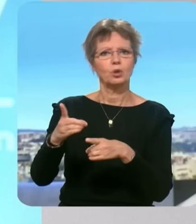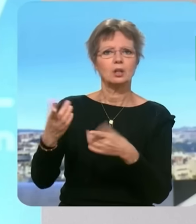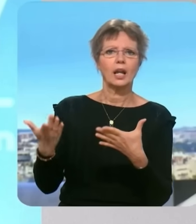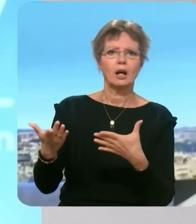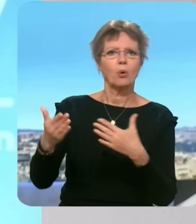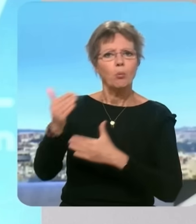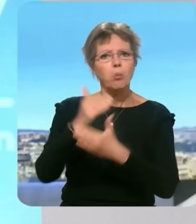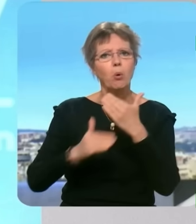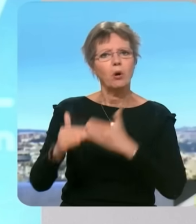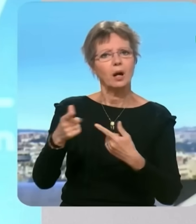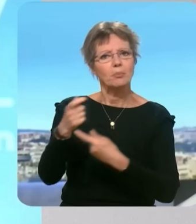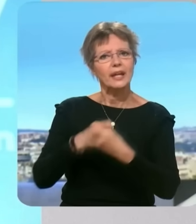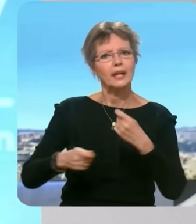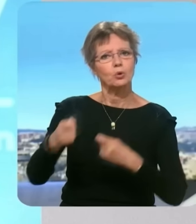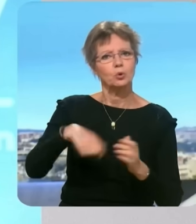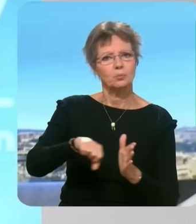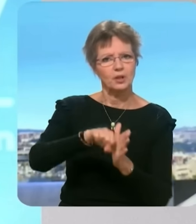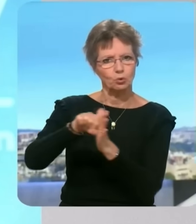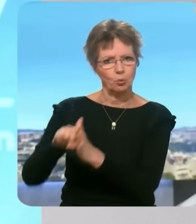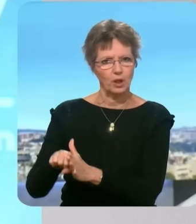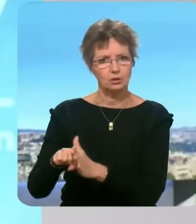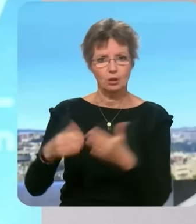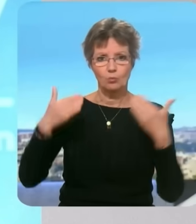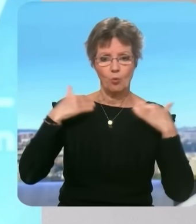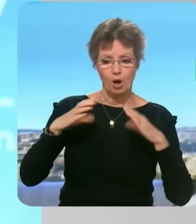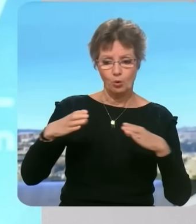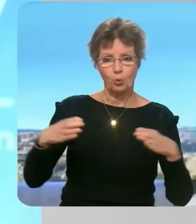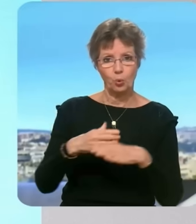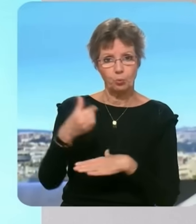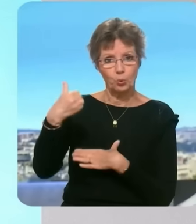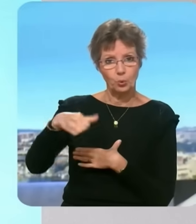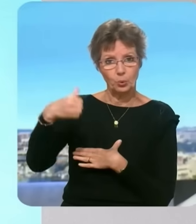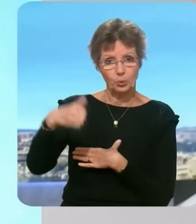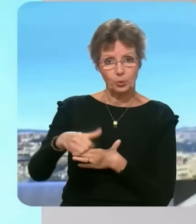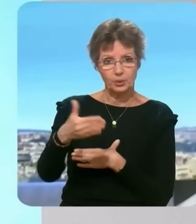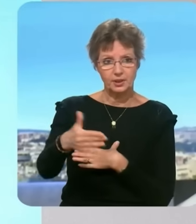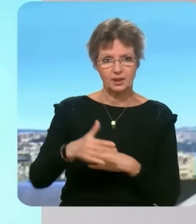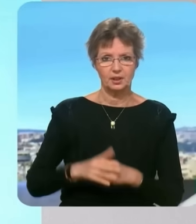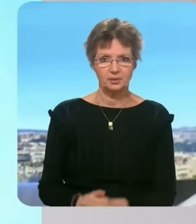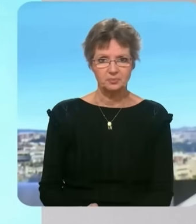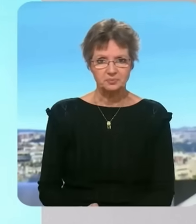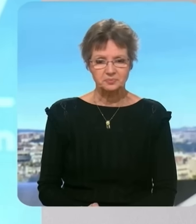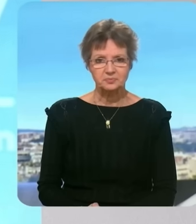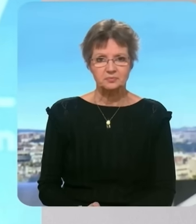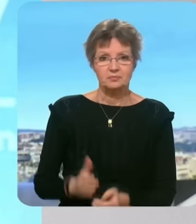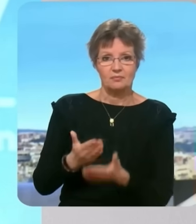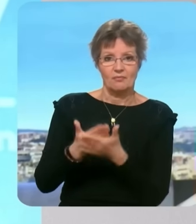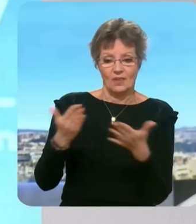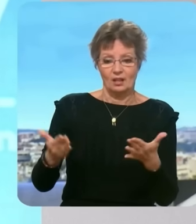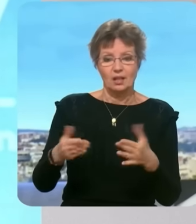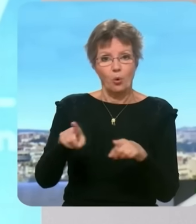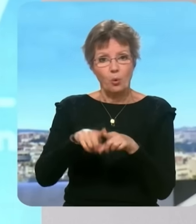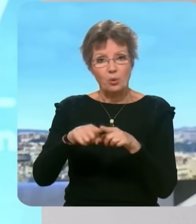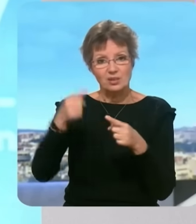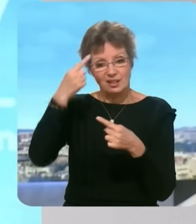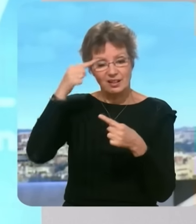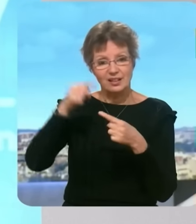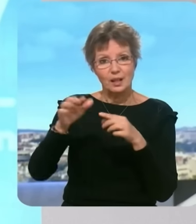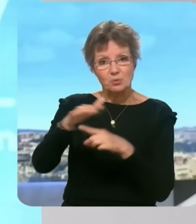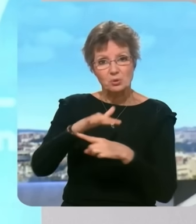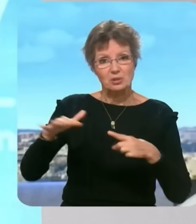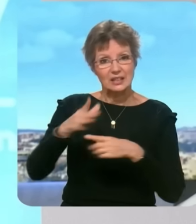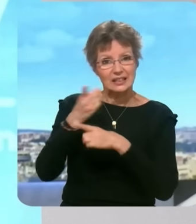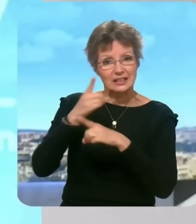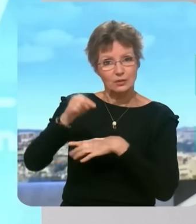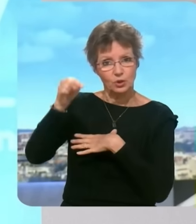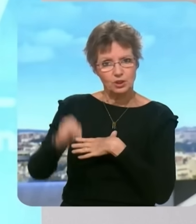Hein, nous sommes les seuls de ce point de vue-là, et c'est une grande différence avec le Rassemblement national, plus conservateur sur les sujets de société, qui puisse exister, qui puisse